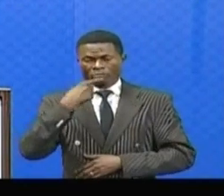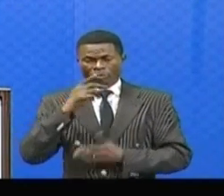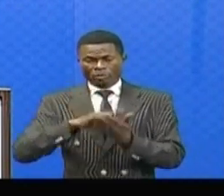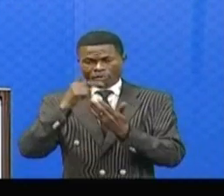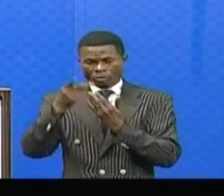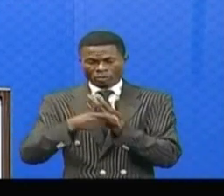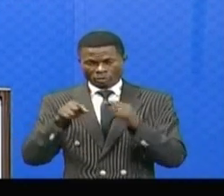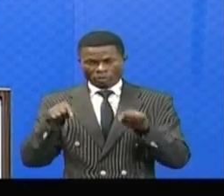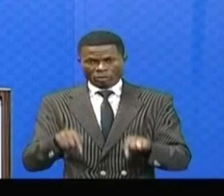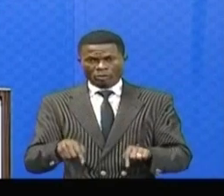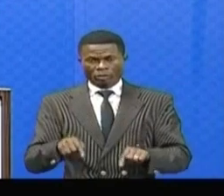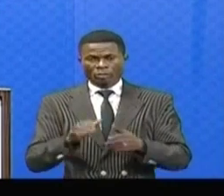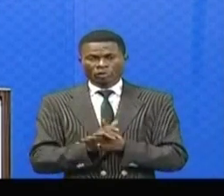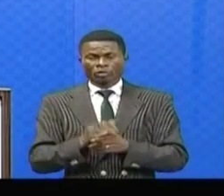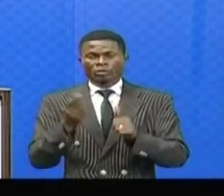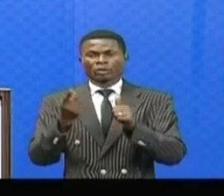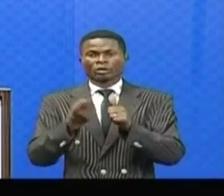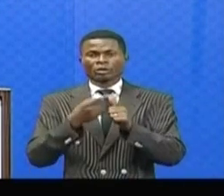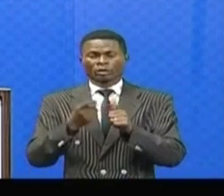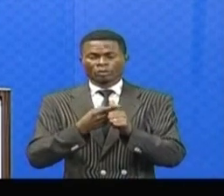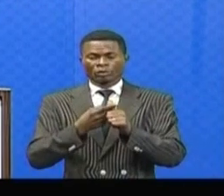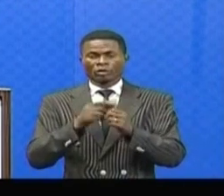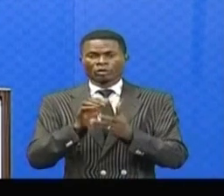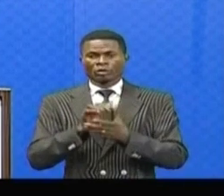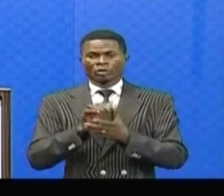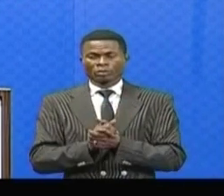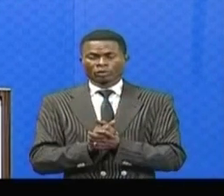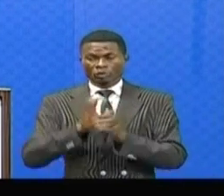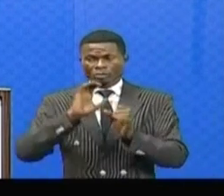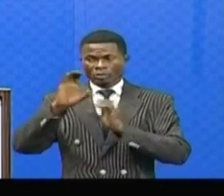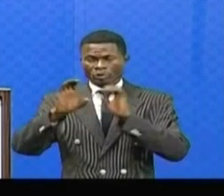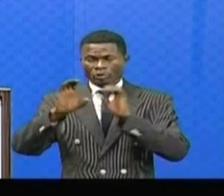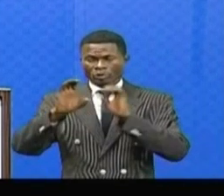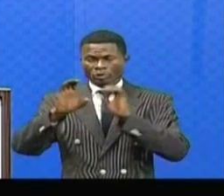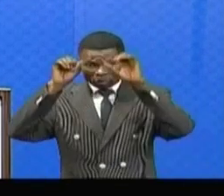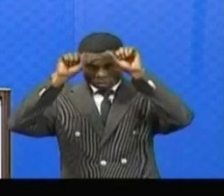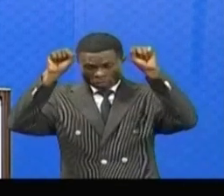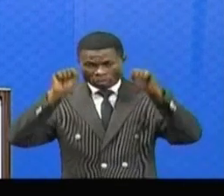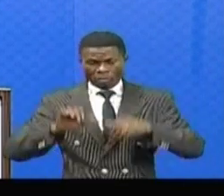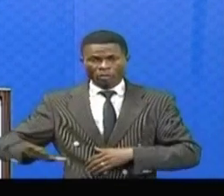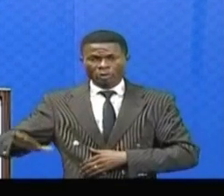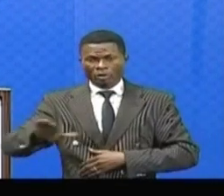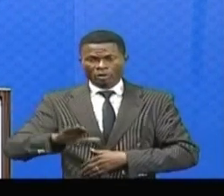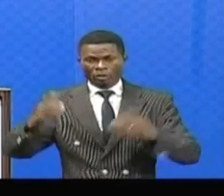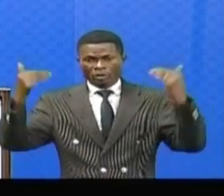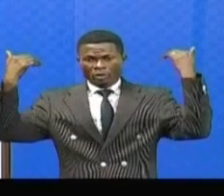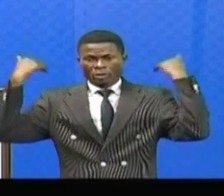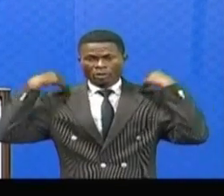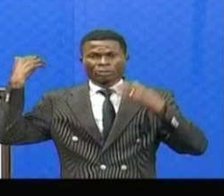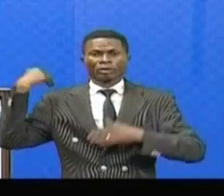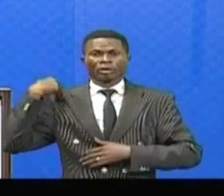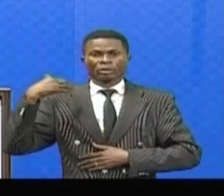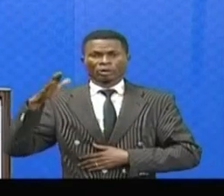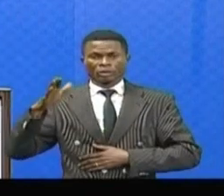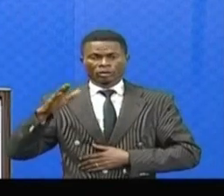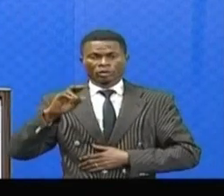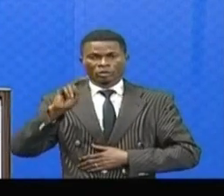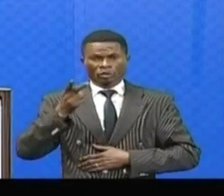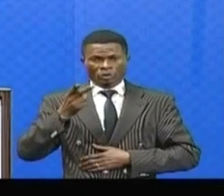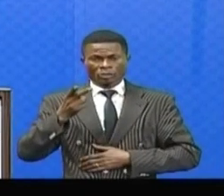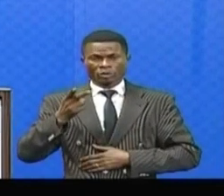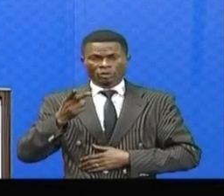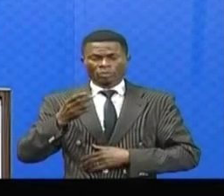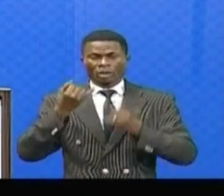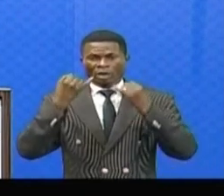du jour, à savoir 1. Communication du président de la République, chef de l'État. 2.